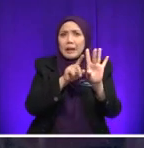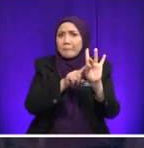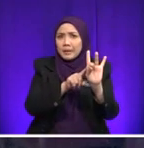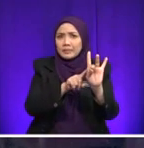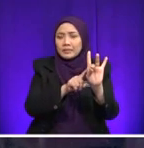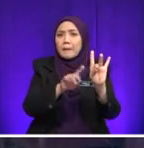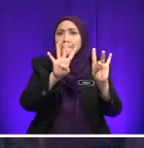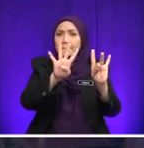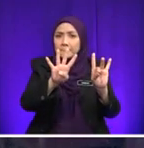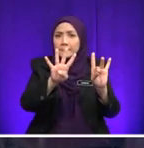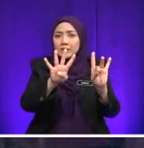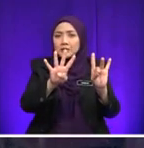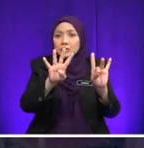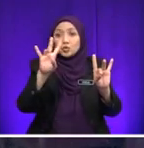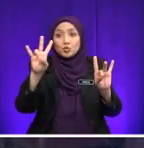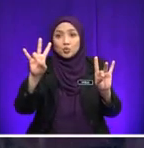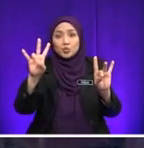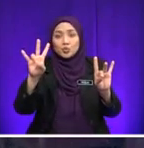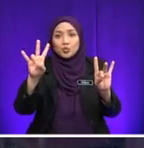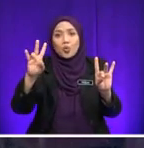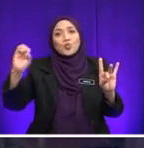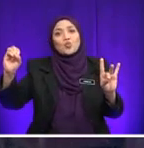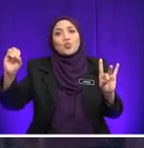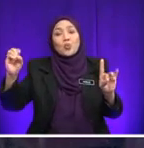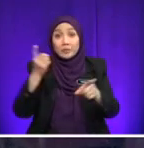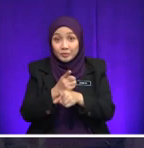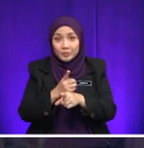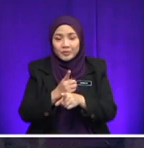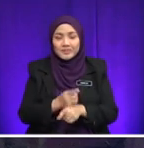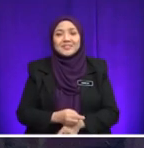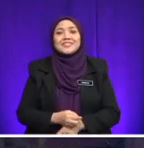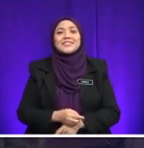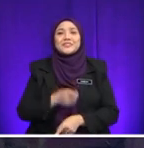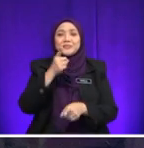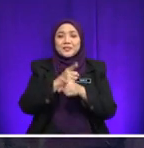empat tujuh kosong betul betul